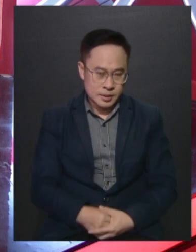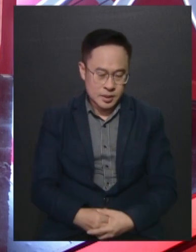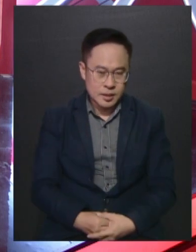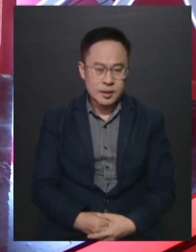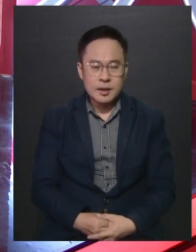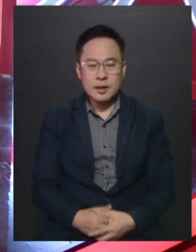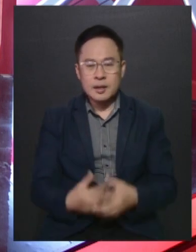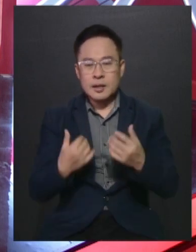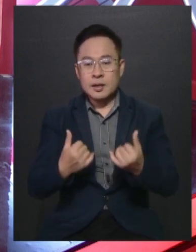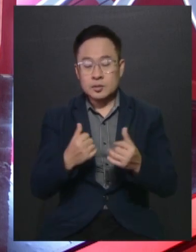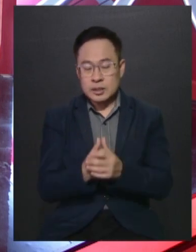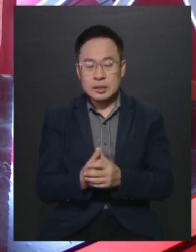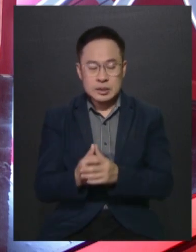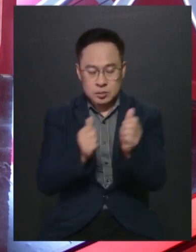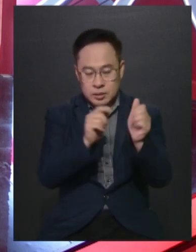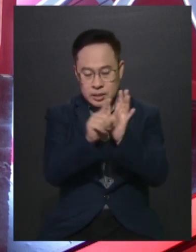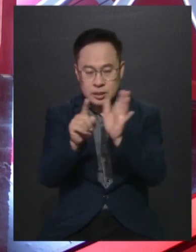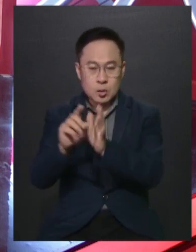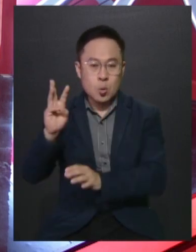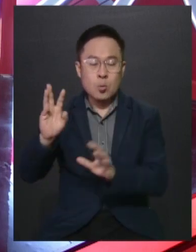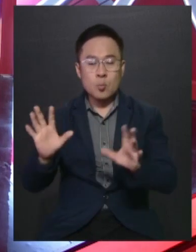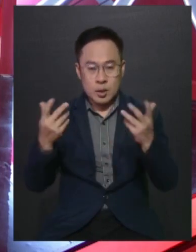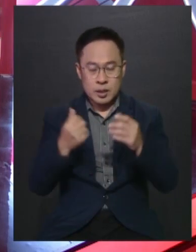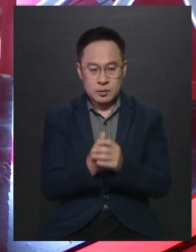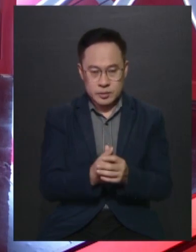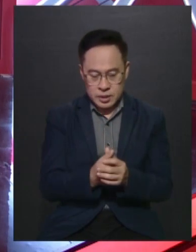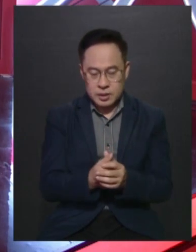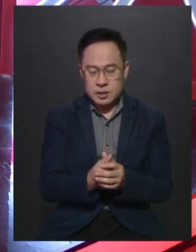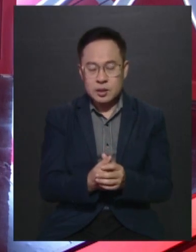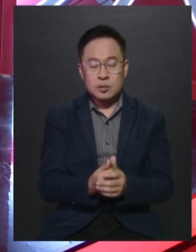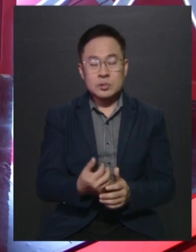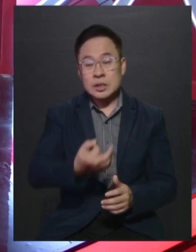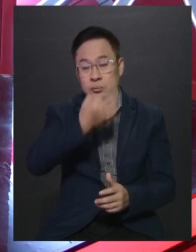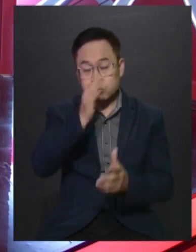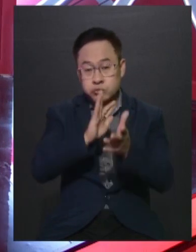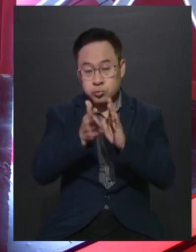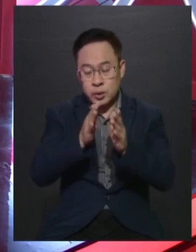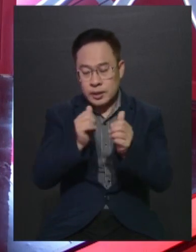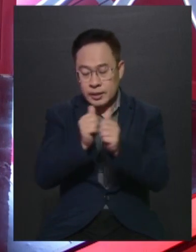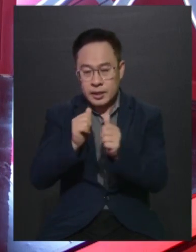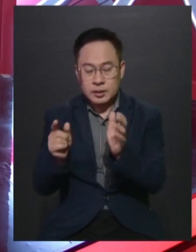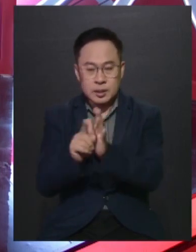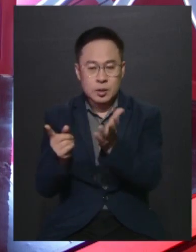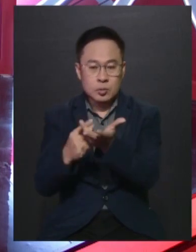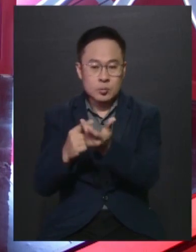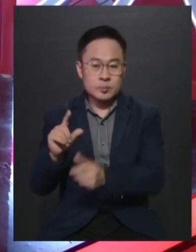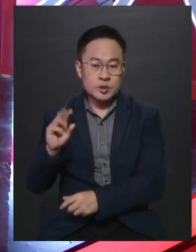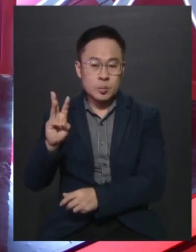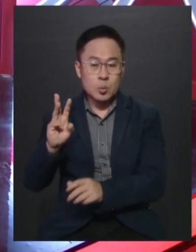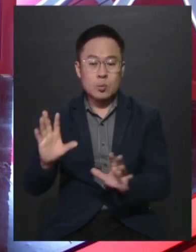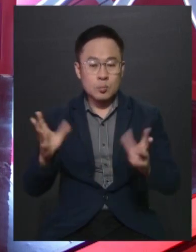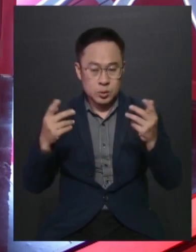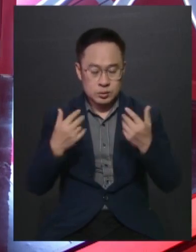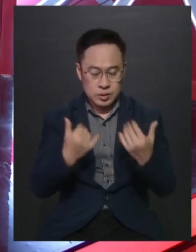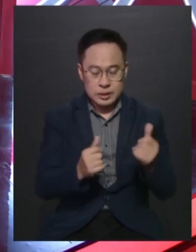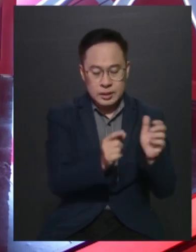แข่งขันอีก 6นัดนะครับดังนั้นเนี่ยเดี๋ยวสุดสัปดาห์นี้รอติดตามว่าตารางคะแนนจะมีการเปลี่ยนแปลงหรือเปล่าครับแล้วก็ฝากช่องทาง